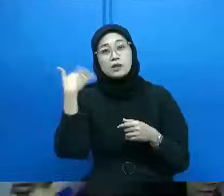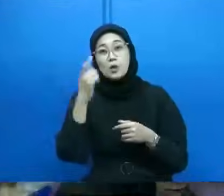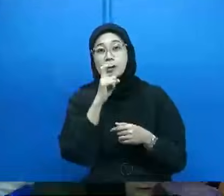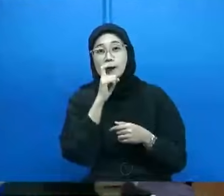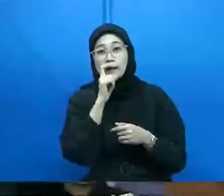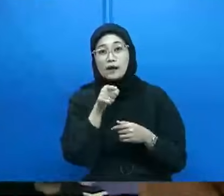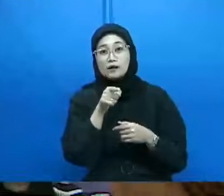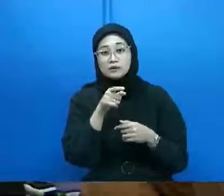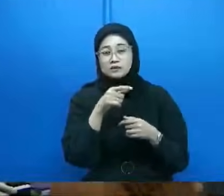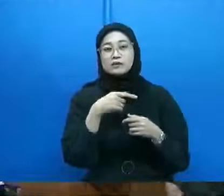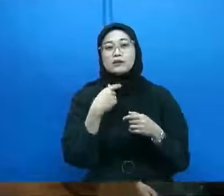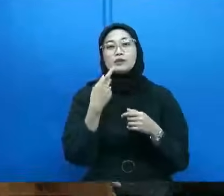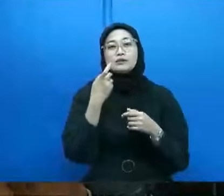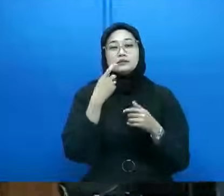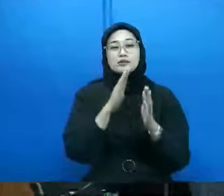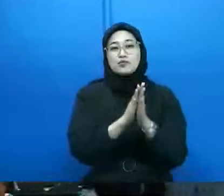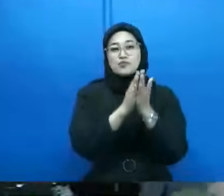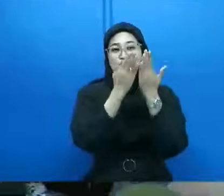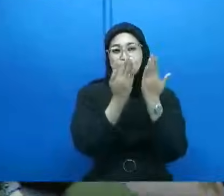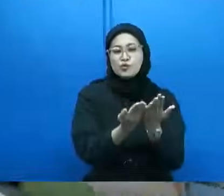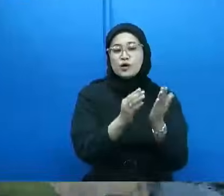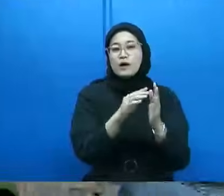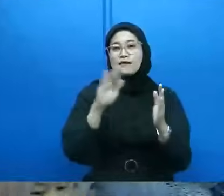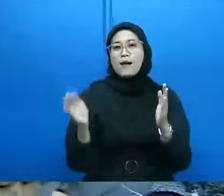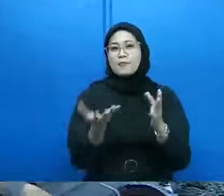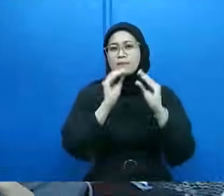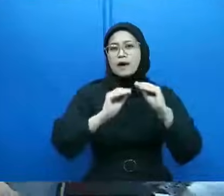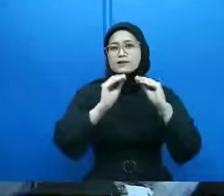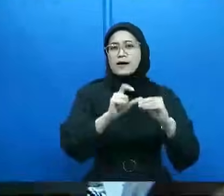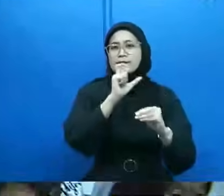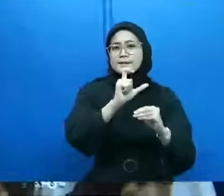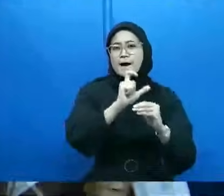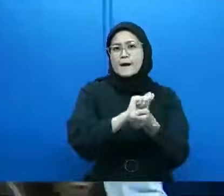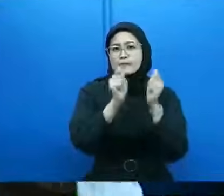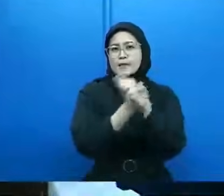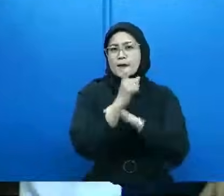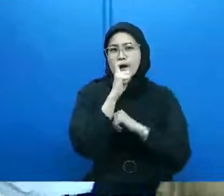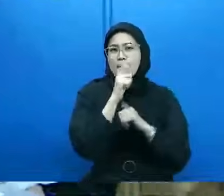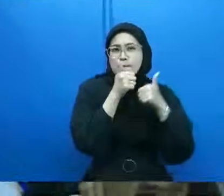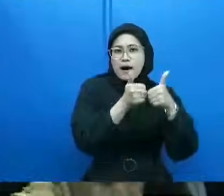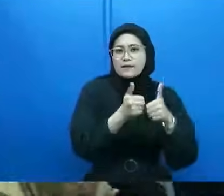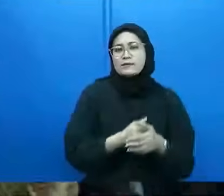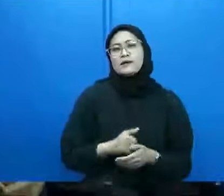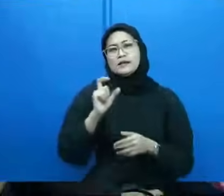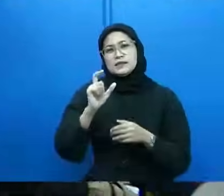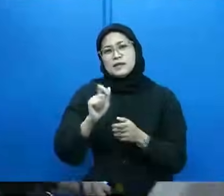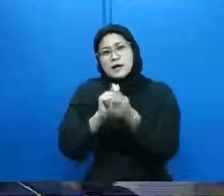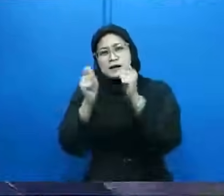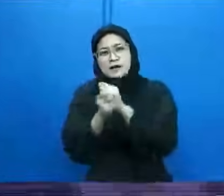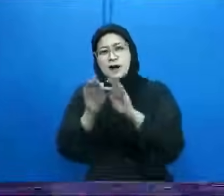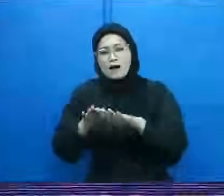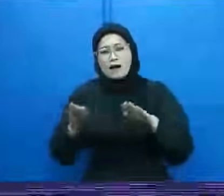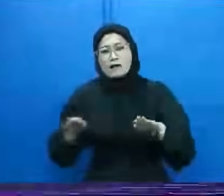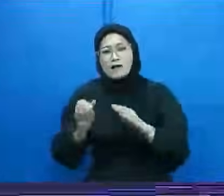Anda membuka tuntunan Nabi bagaimana cara jadi ayah, ya, ibu dan ibu yang baik? Bagaimana cara jadi anak yang mulia? Buka Kitabul